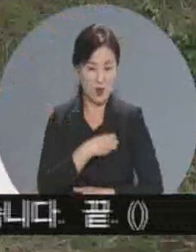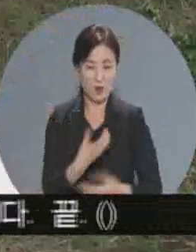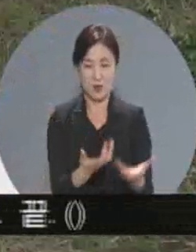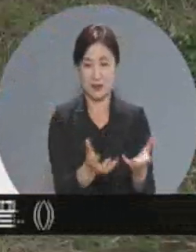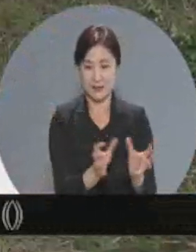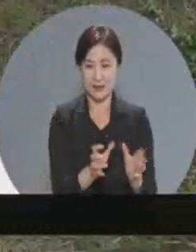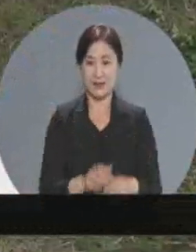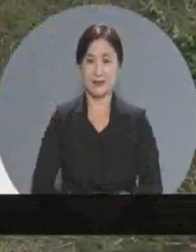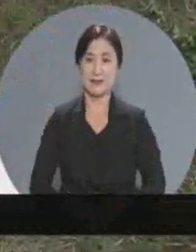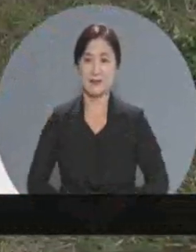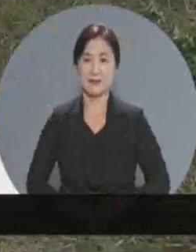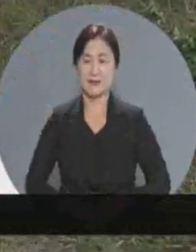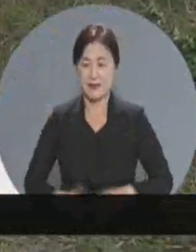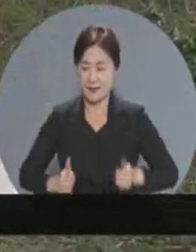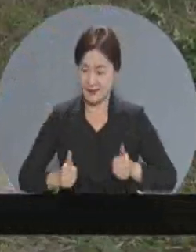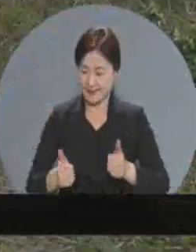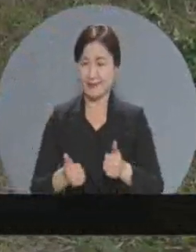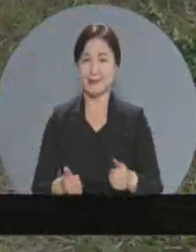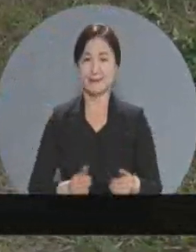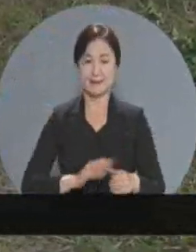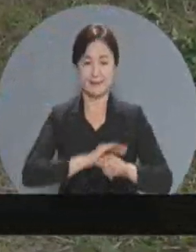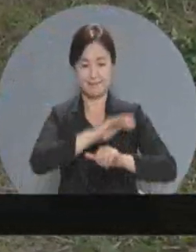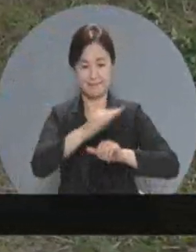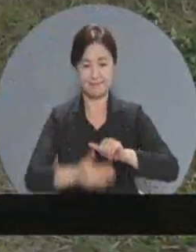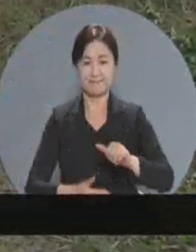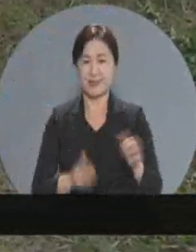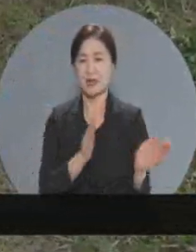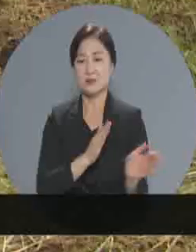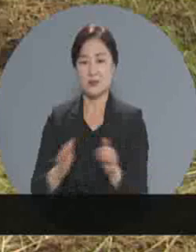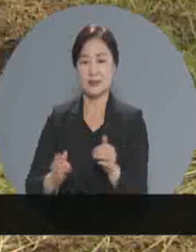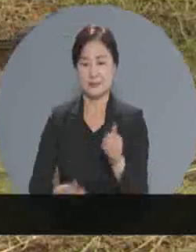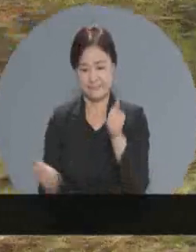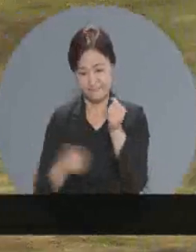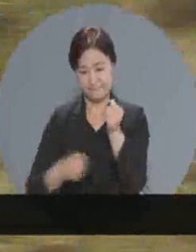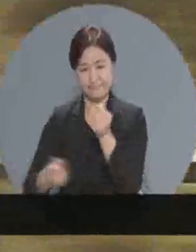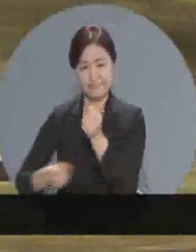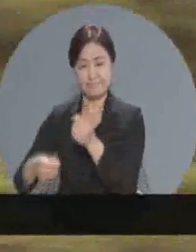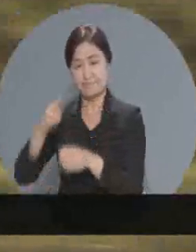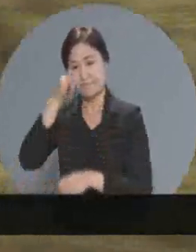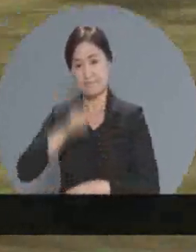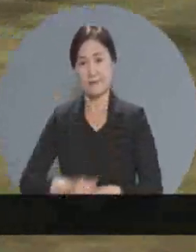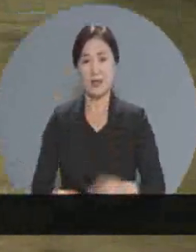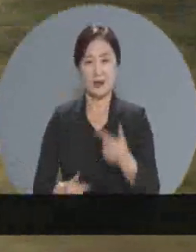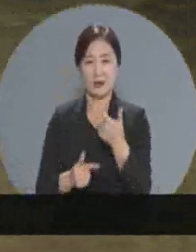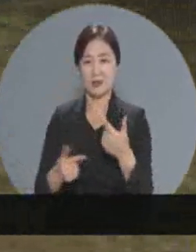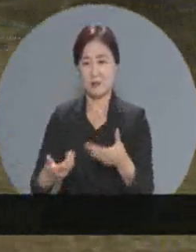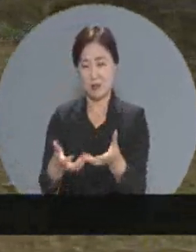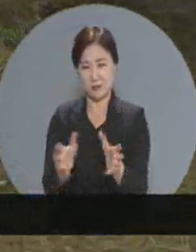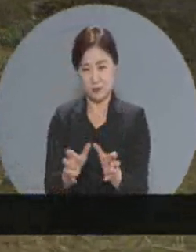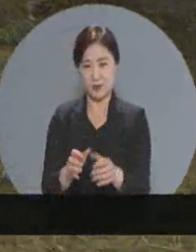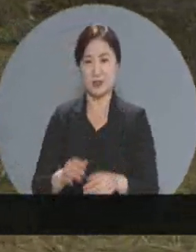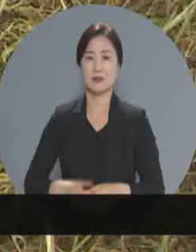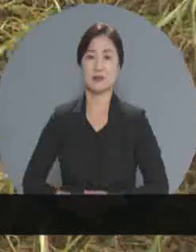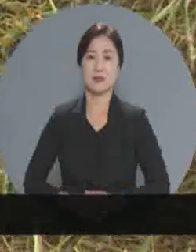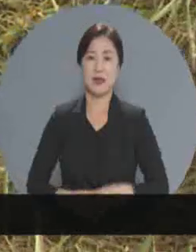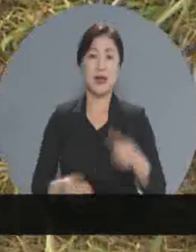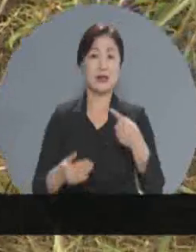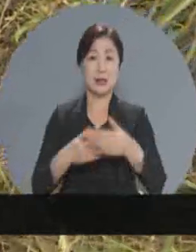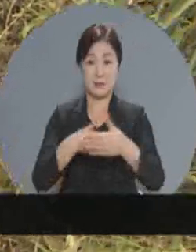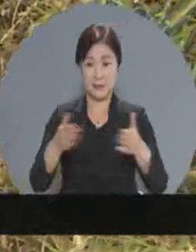일사 분란하게 본 곳마다 웃자란 펄을 배우고 있습니다 6명으로 구성된 영림 단 1000개 반이